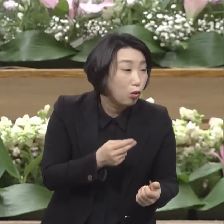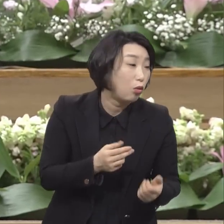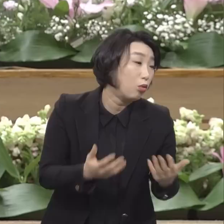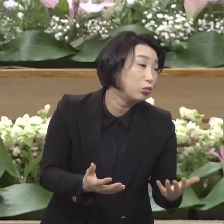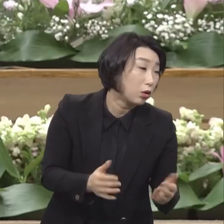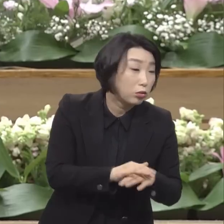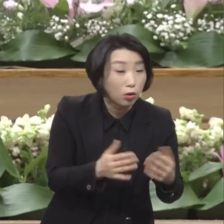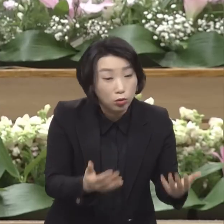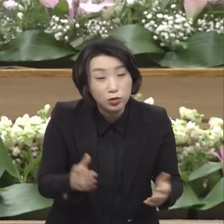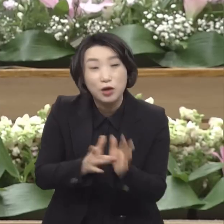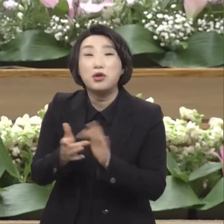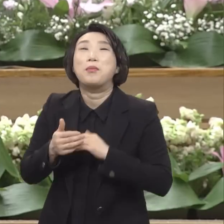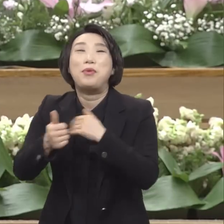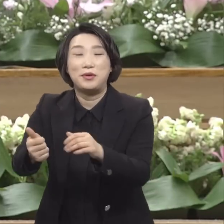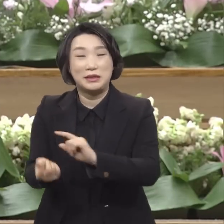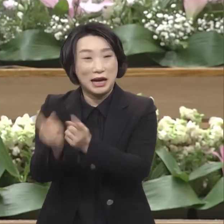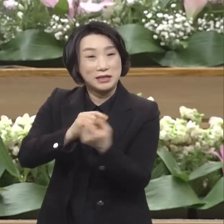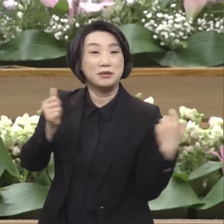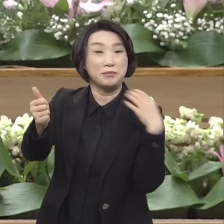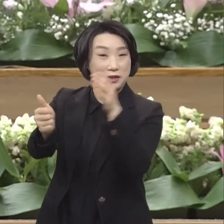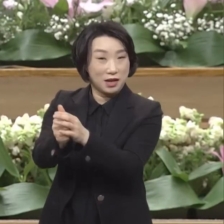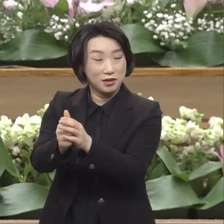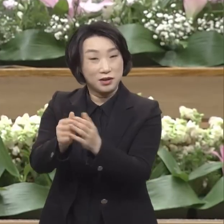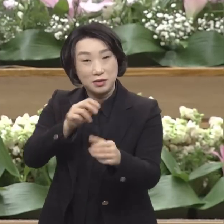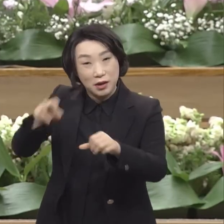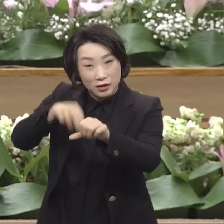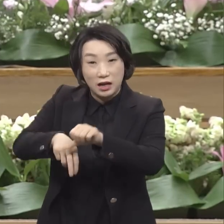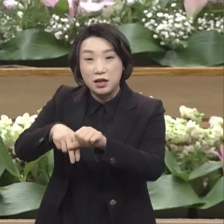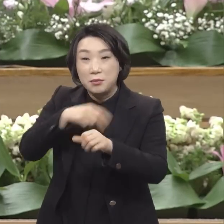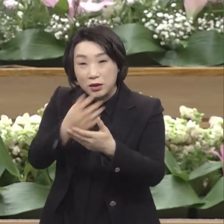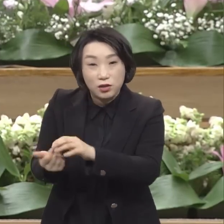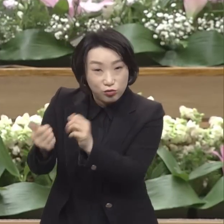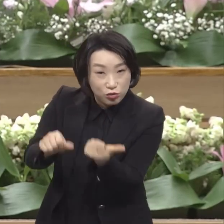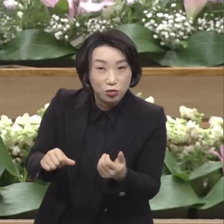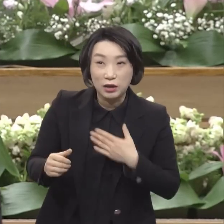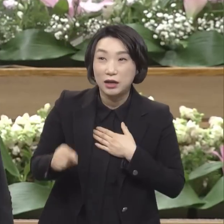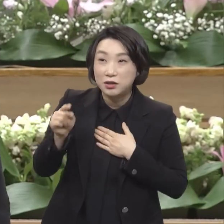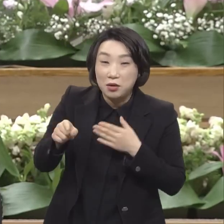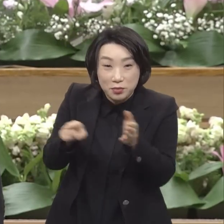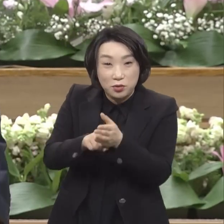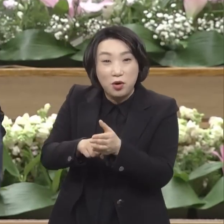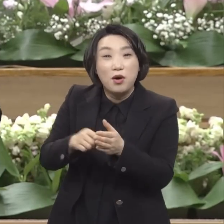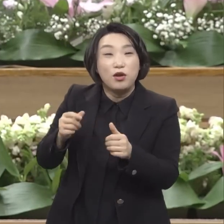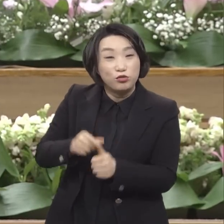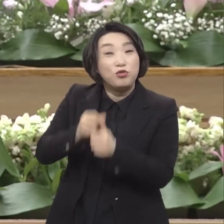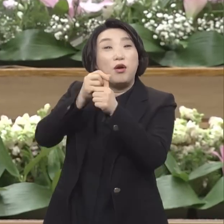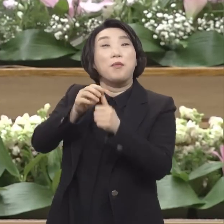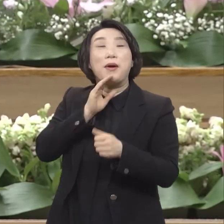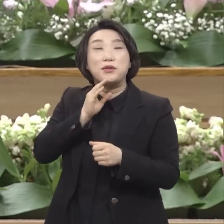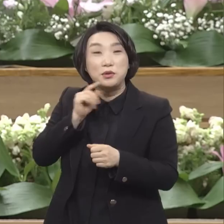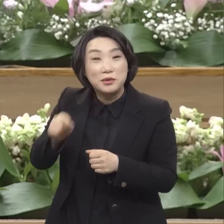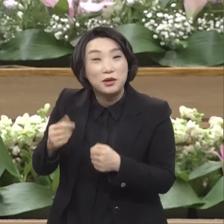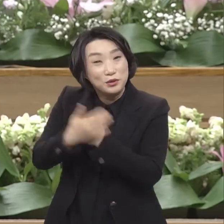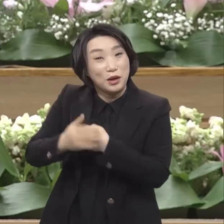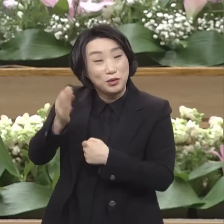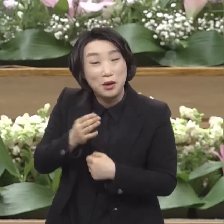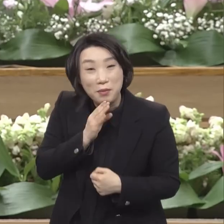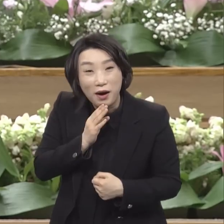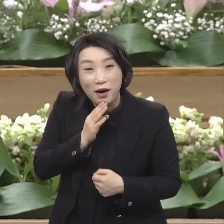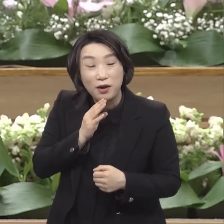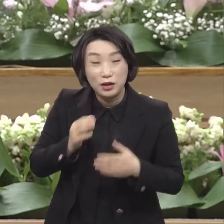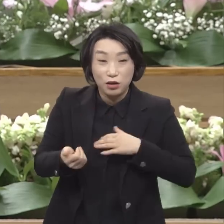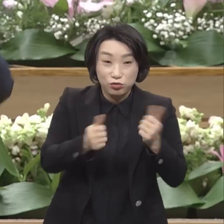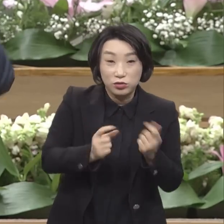죽여서 은혜가 되게 하잖아. 나는 죄에서 벗어나게 하잖아. 그래도 그게 공의라 이 말이요. 왜? 내가 죽을 대신 하나님의 아들이